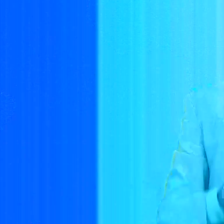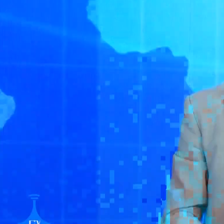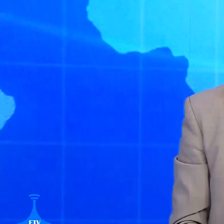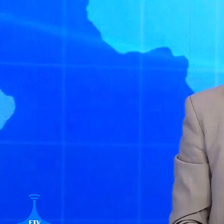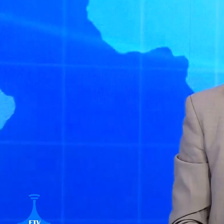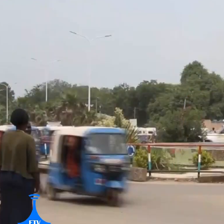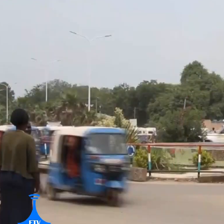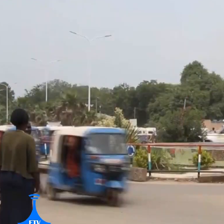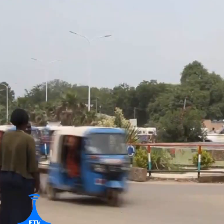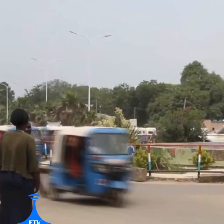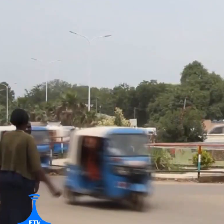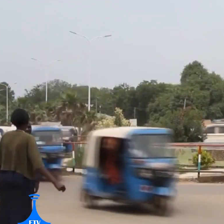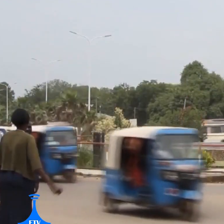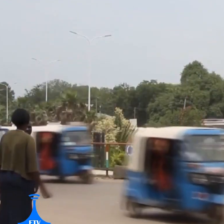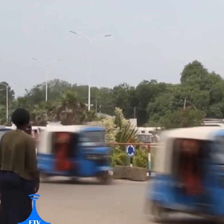ገልጿል።